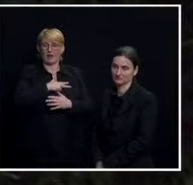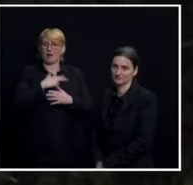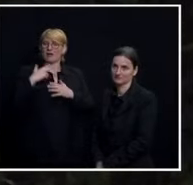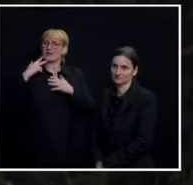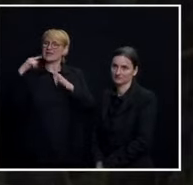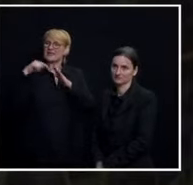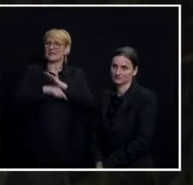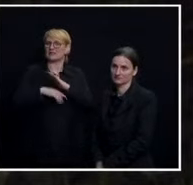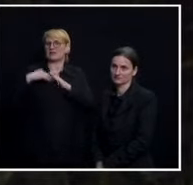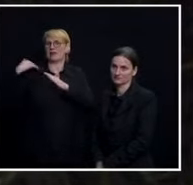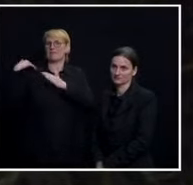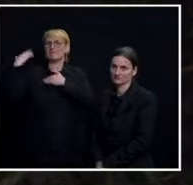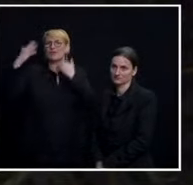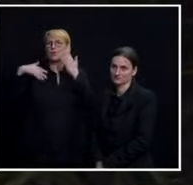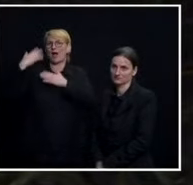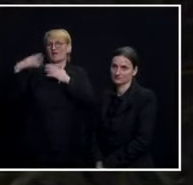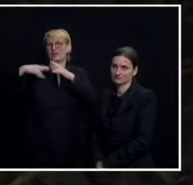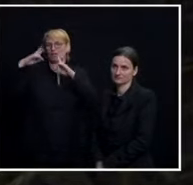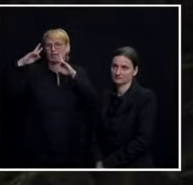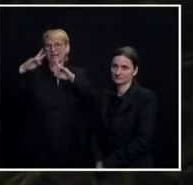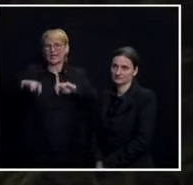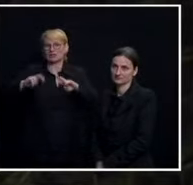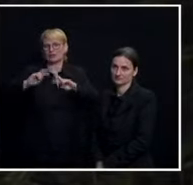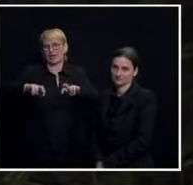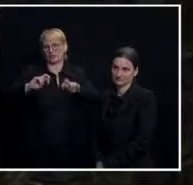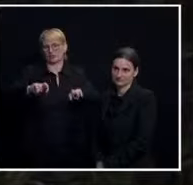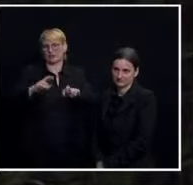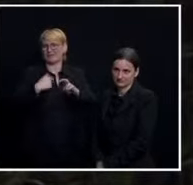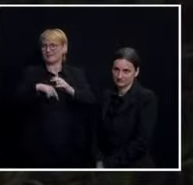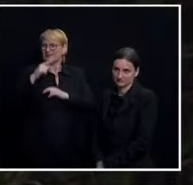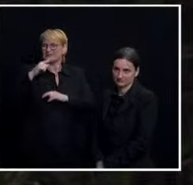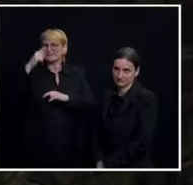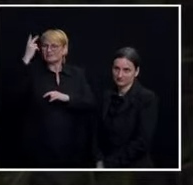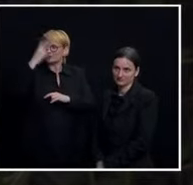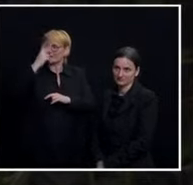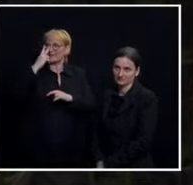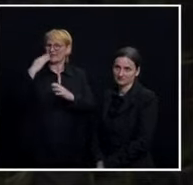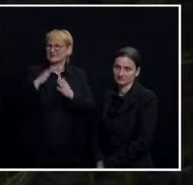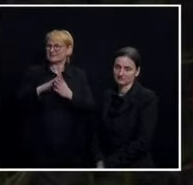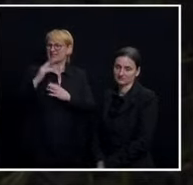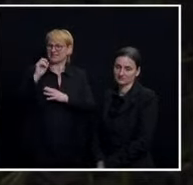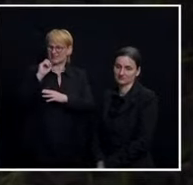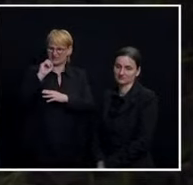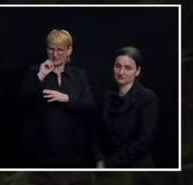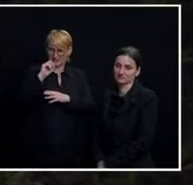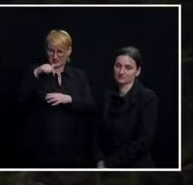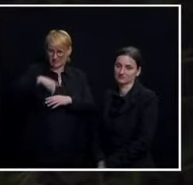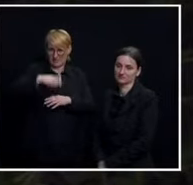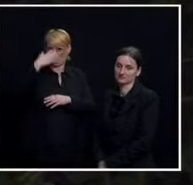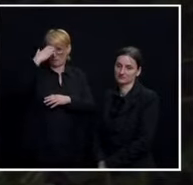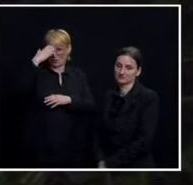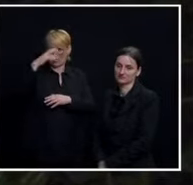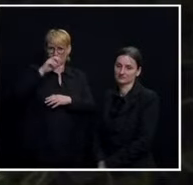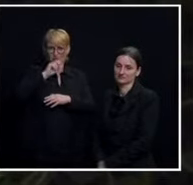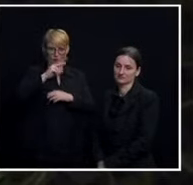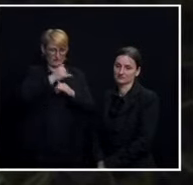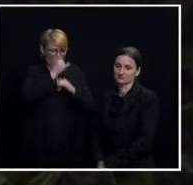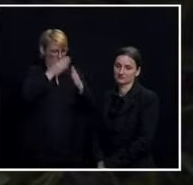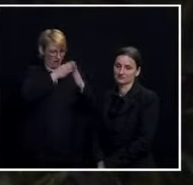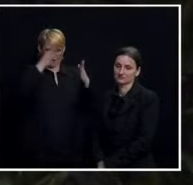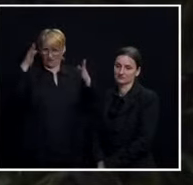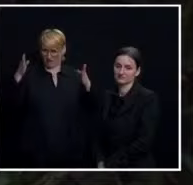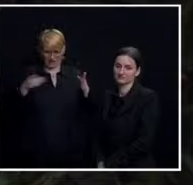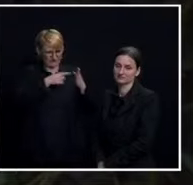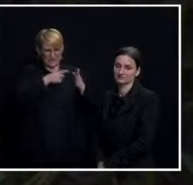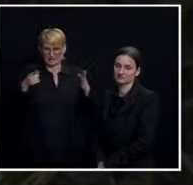Recherchen erstellt, um zu verstehen, was in diesen 12 Jahren in München geschehen ist und was